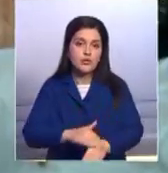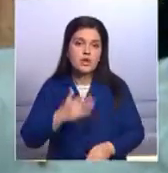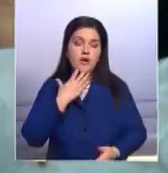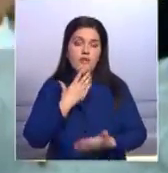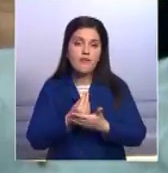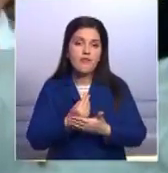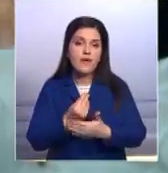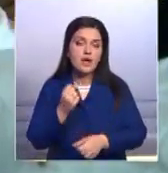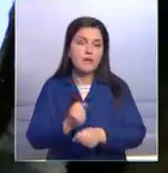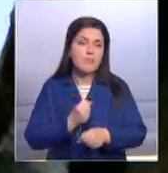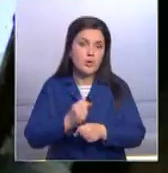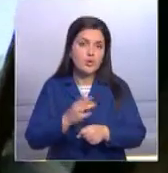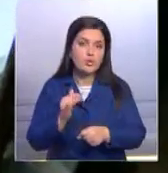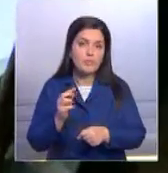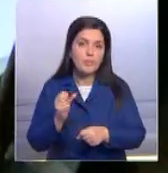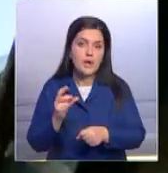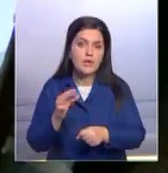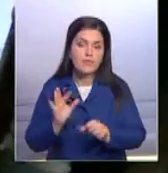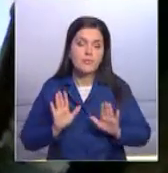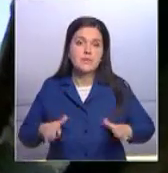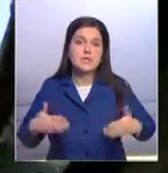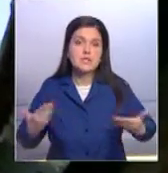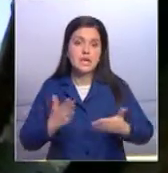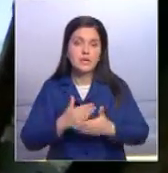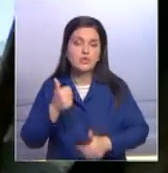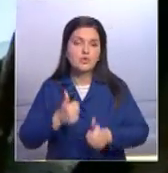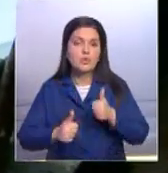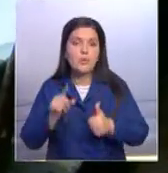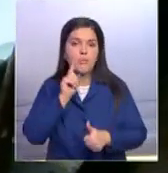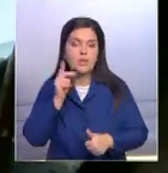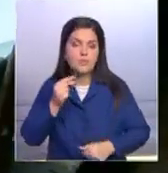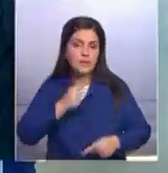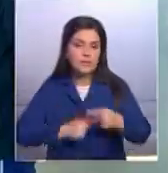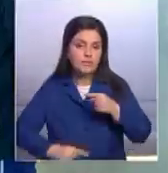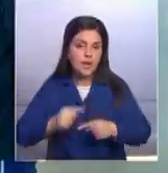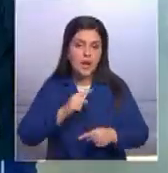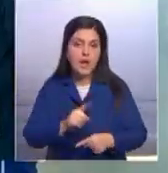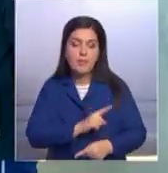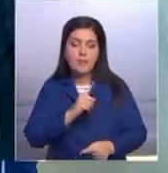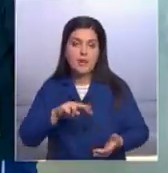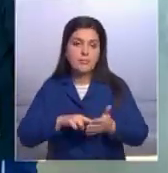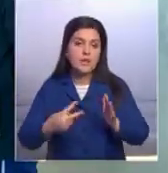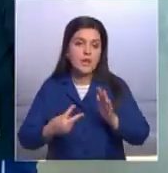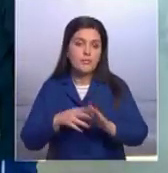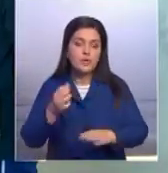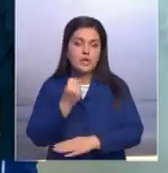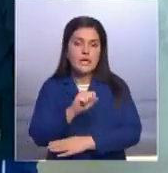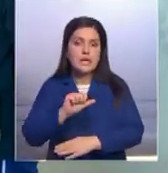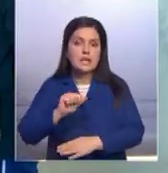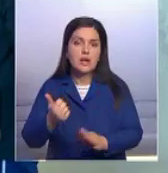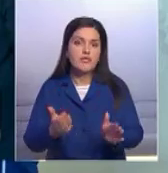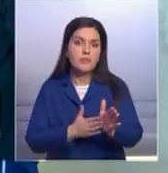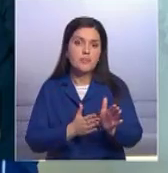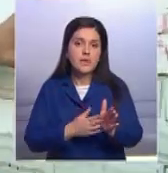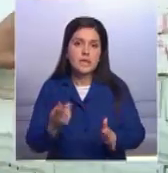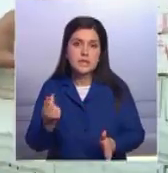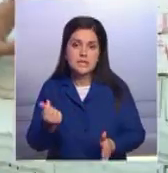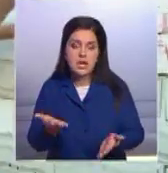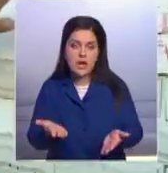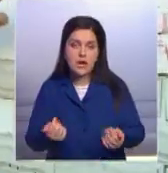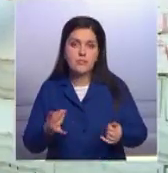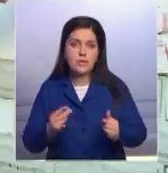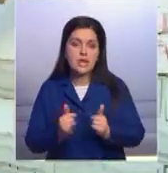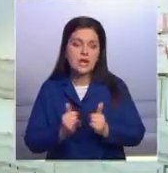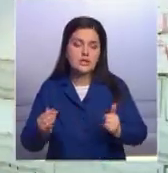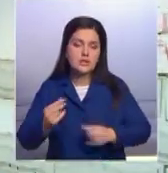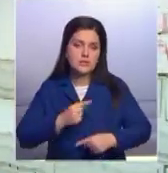местные улицы. Свои работы Урген Курбанов представил на региональном конкурсе молодых предпринимателей. Мастер планирует выиграть главный приз